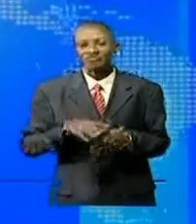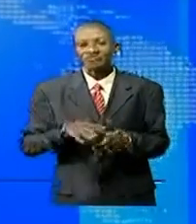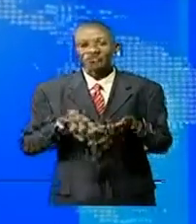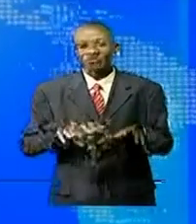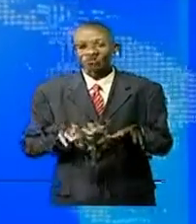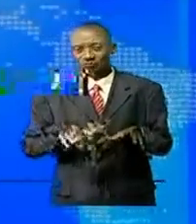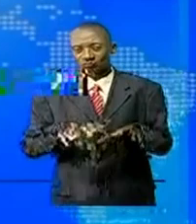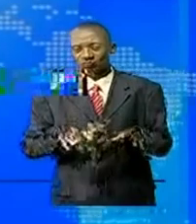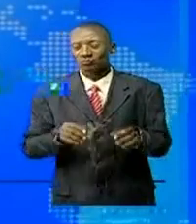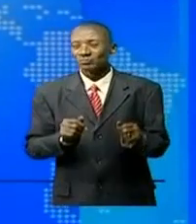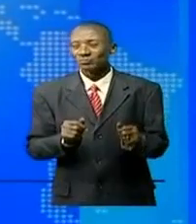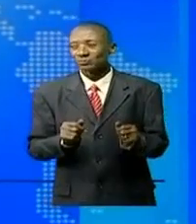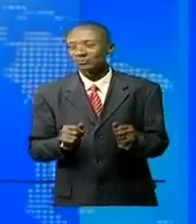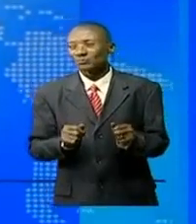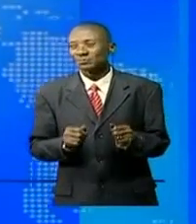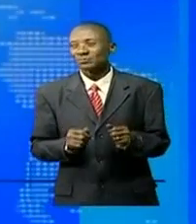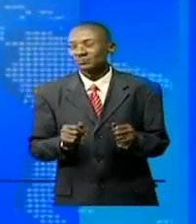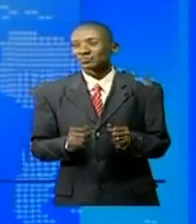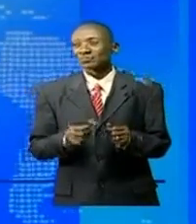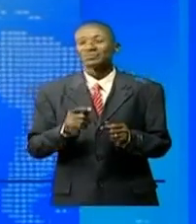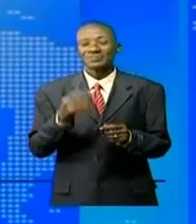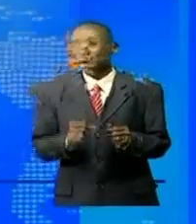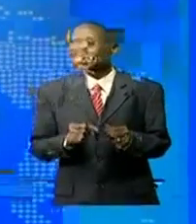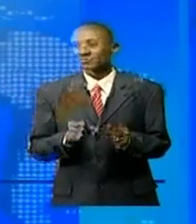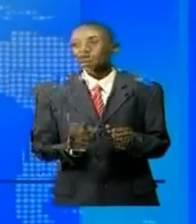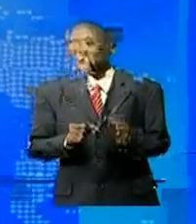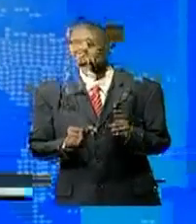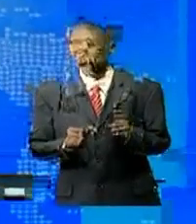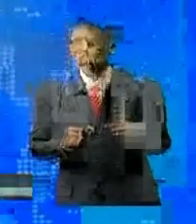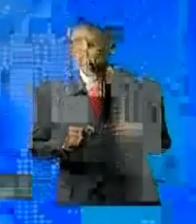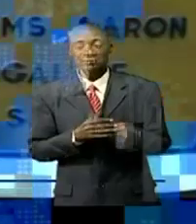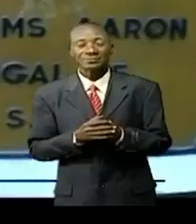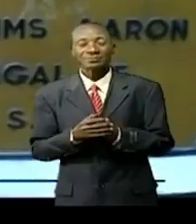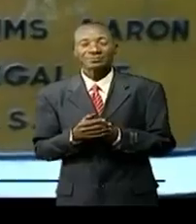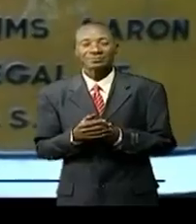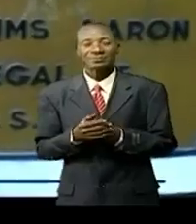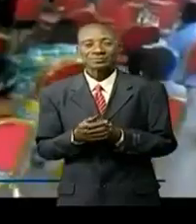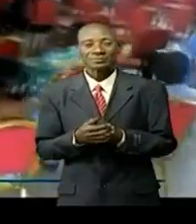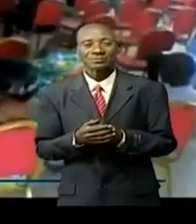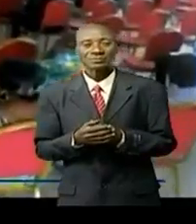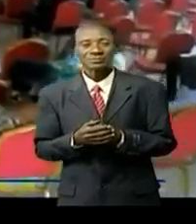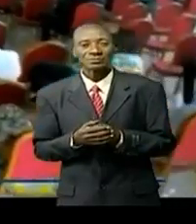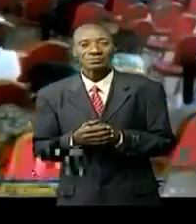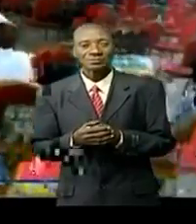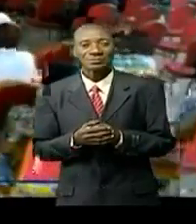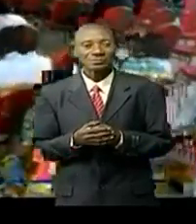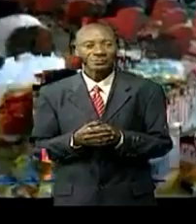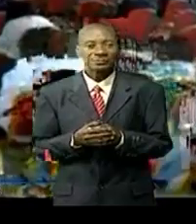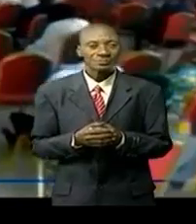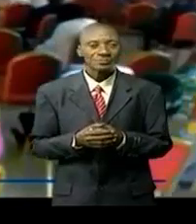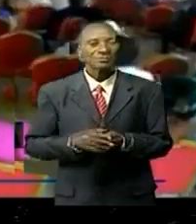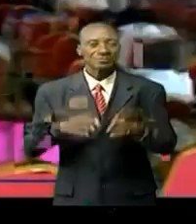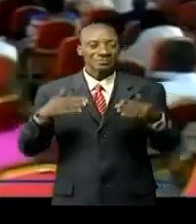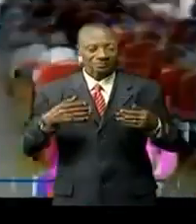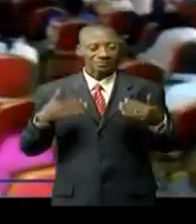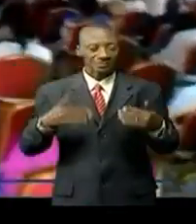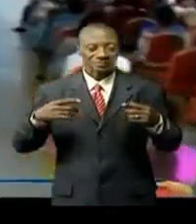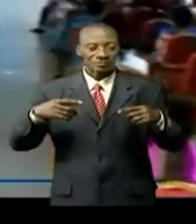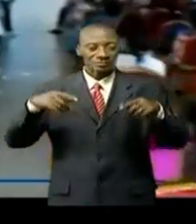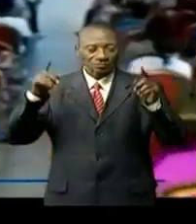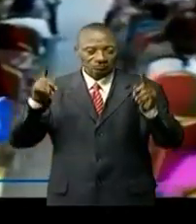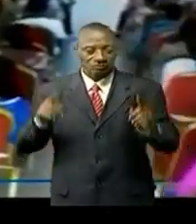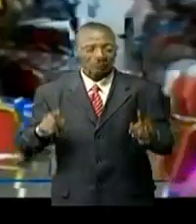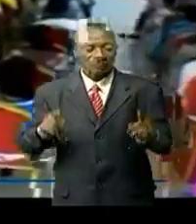sensibiliser ses fidèles au travail. Sylvie Mouno pour le reportage. Pour l'édition 2022 de la célébration annuelle de ses